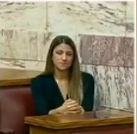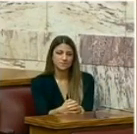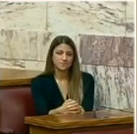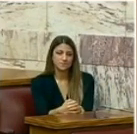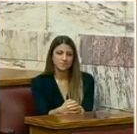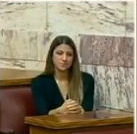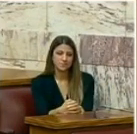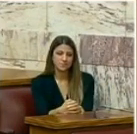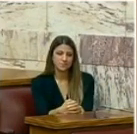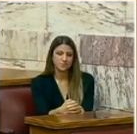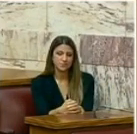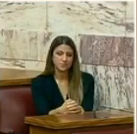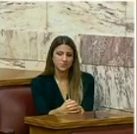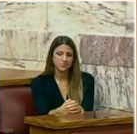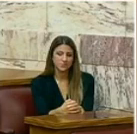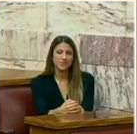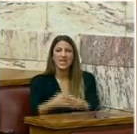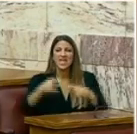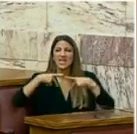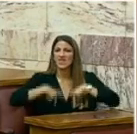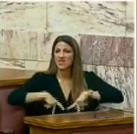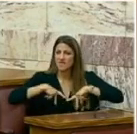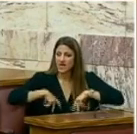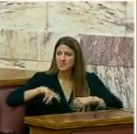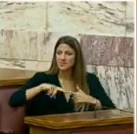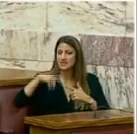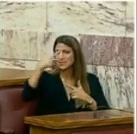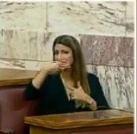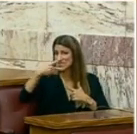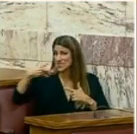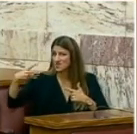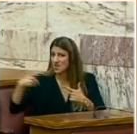είναι ότι η κυβέρνηση και ο ΣΥΡΙΖΑ